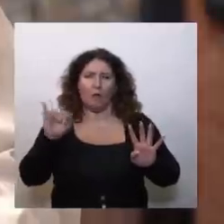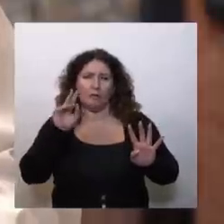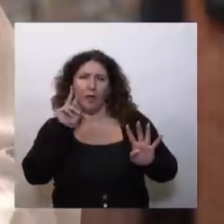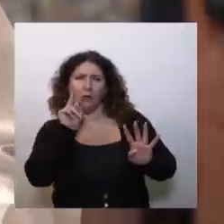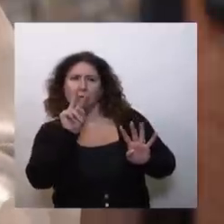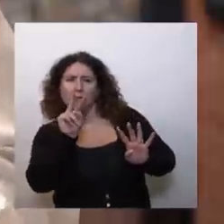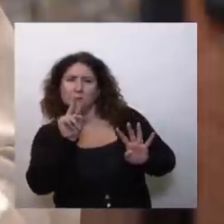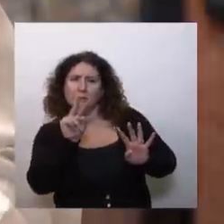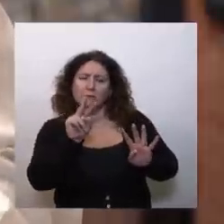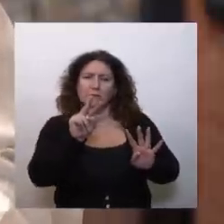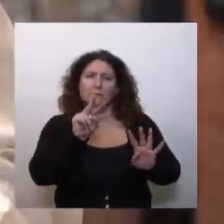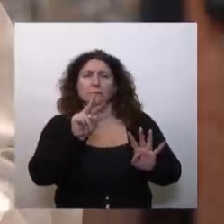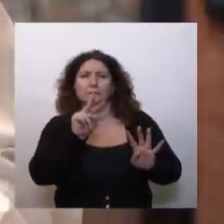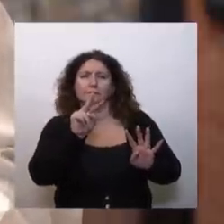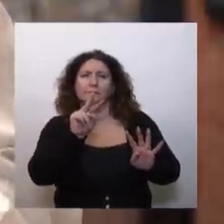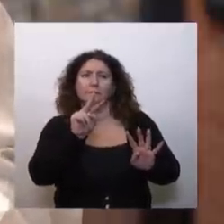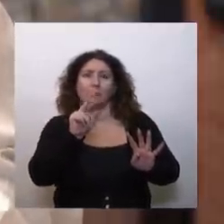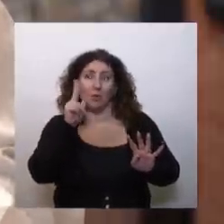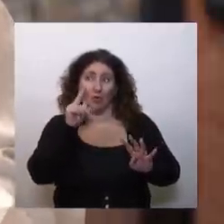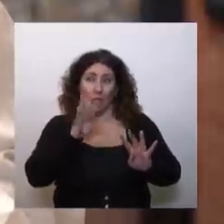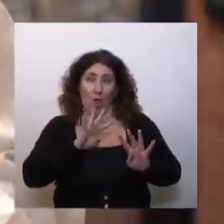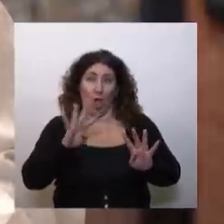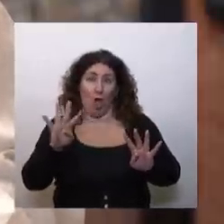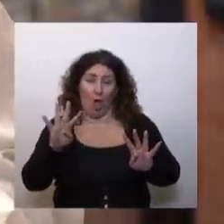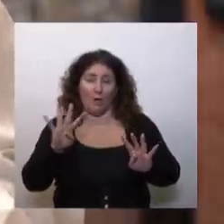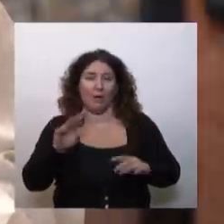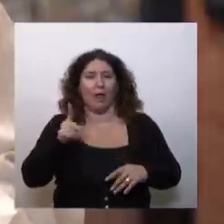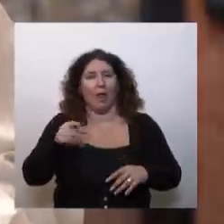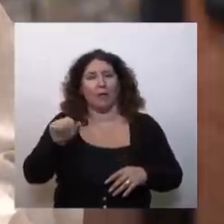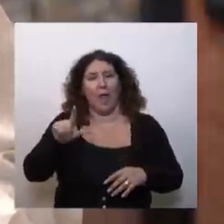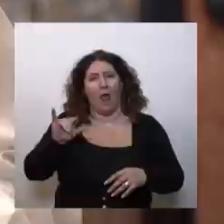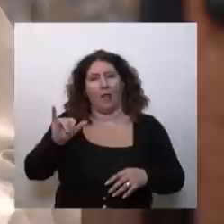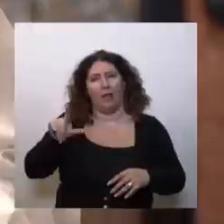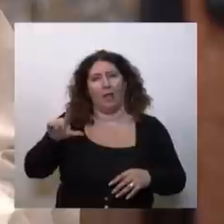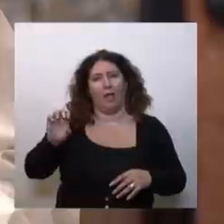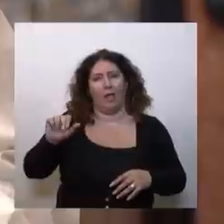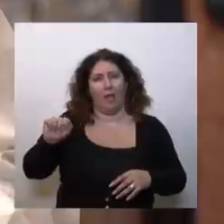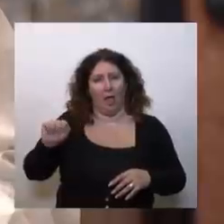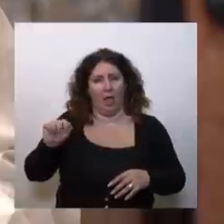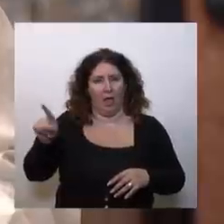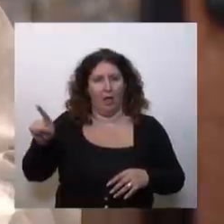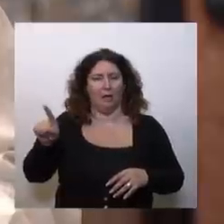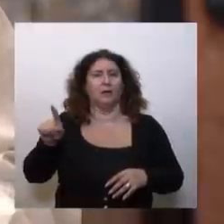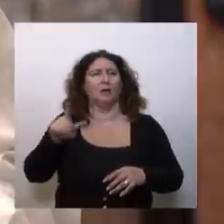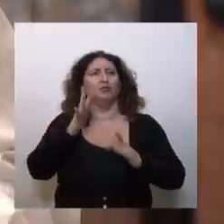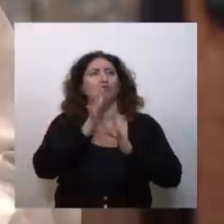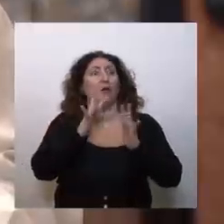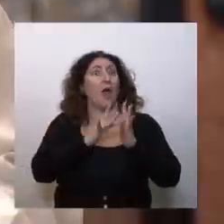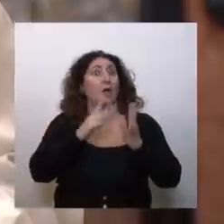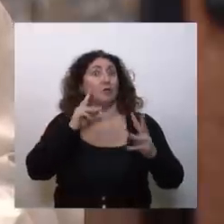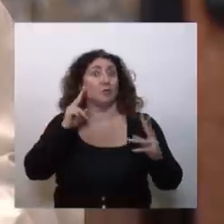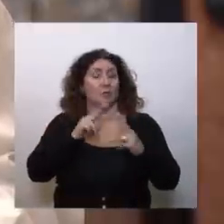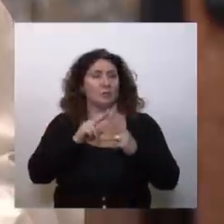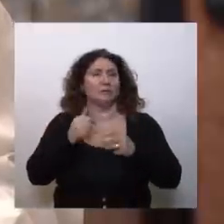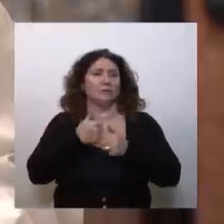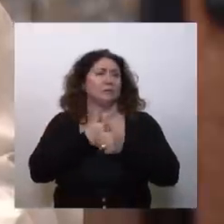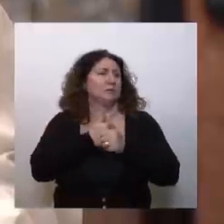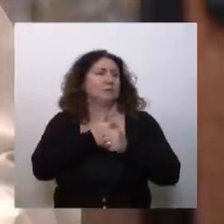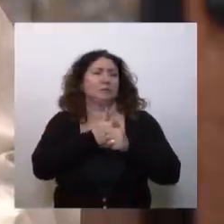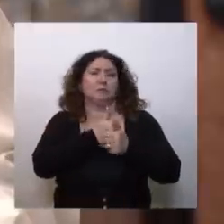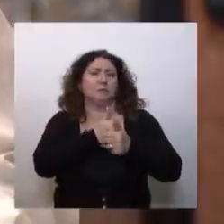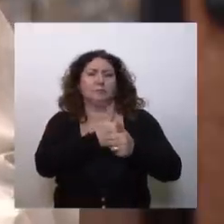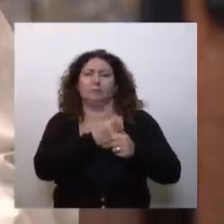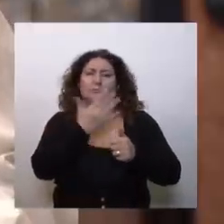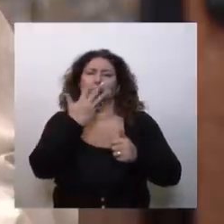Esse avevano seguito Gesù dalla Galilea per servirlo. Tra queste